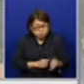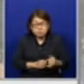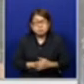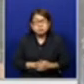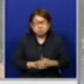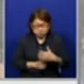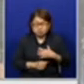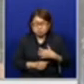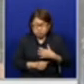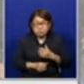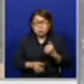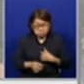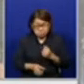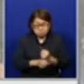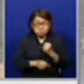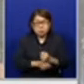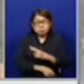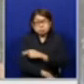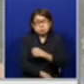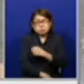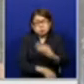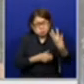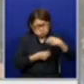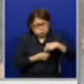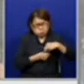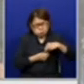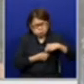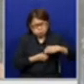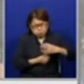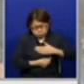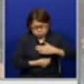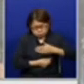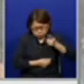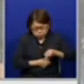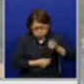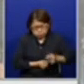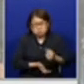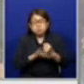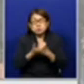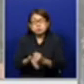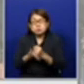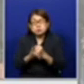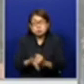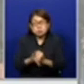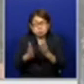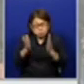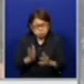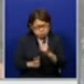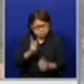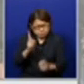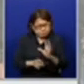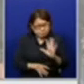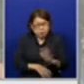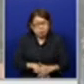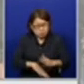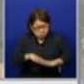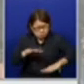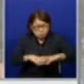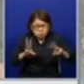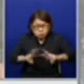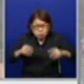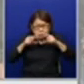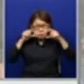จิตวิญญาณของการเสียสละเป็นจริยธรรมของแพทย์ของหมอที่เราจะต้องช่วยชีวิตคนนะครับแล้วก็ดูแลพี่น้